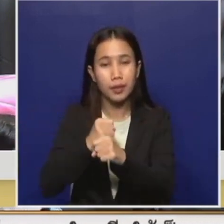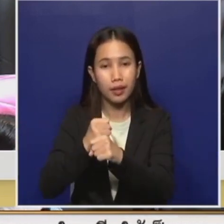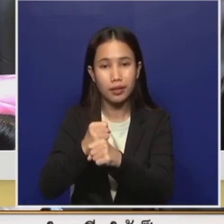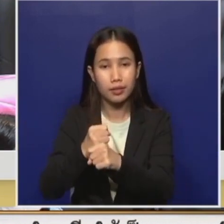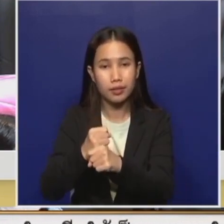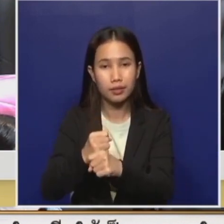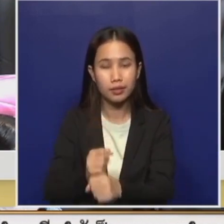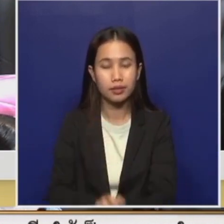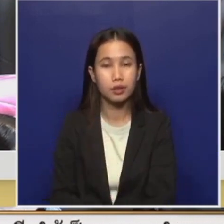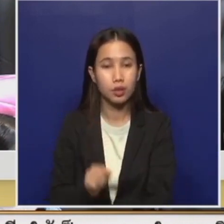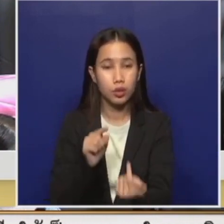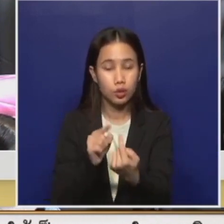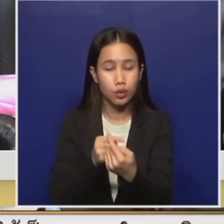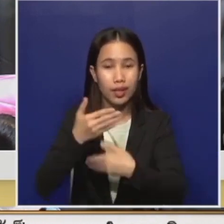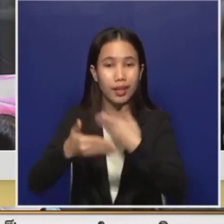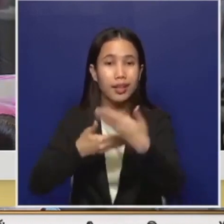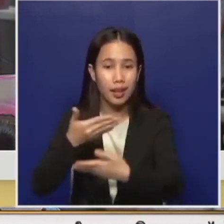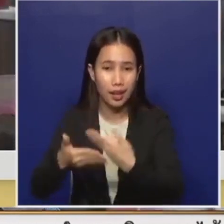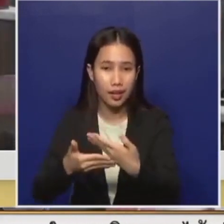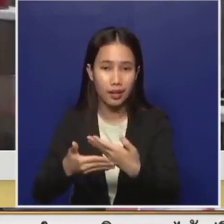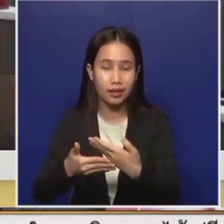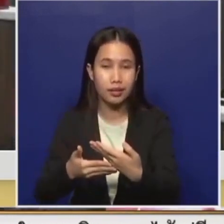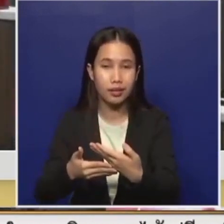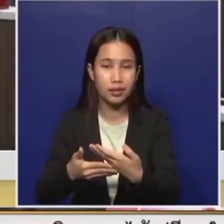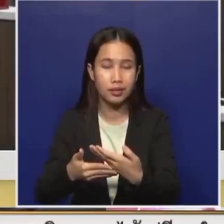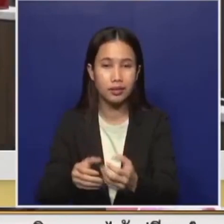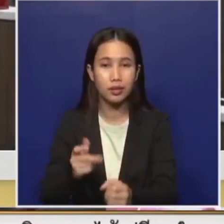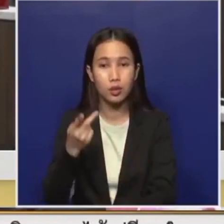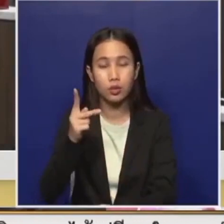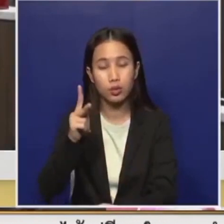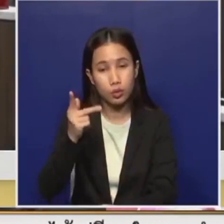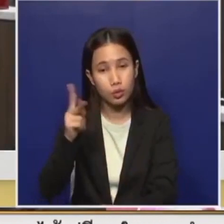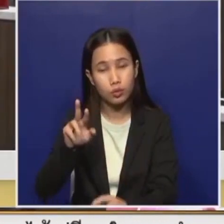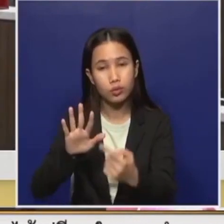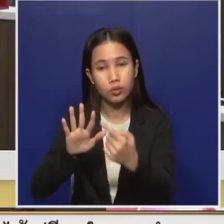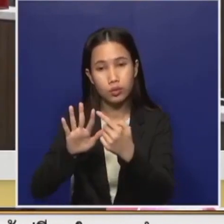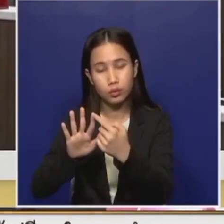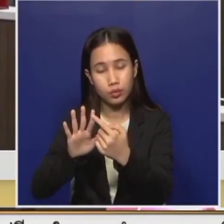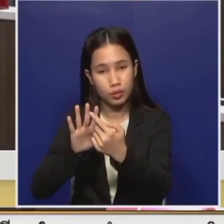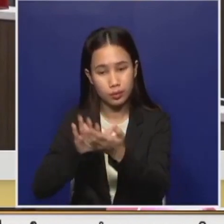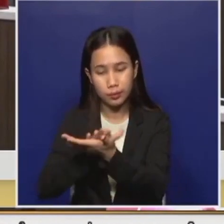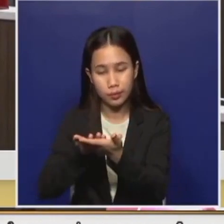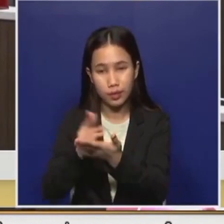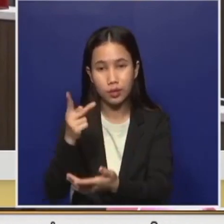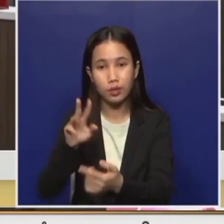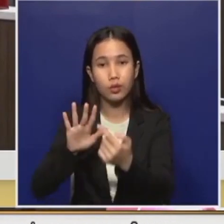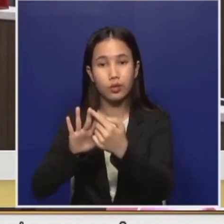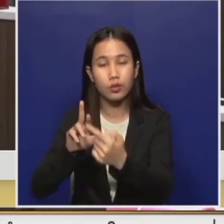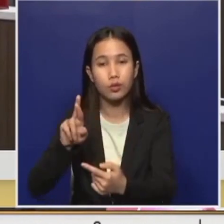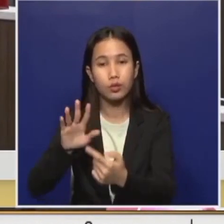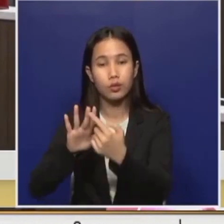ขององคการค้าคุณศภาสที่เป็นหนวยงาน อยู่ในสอก่ ๆอ